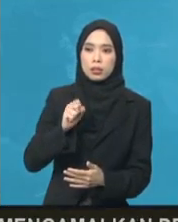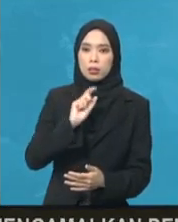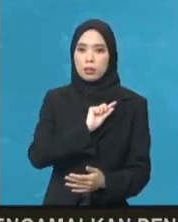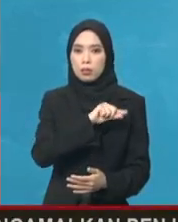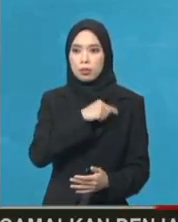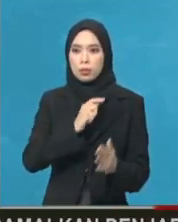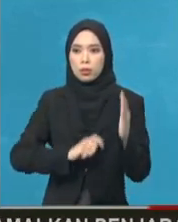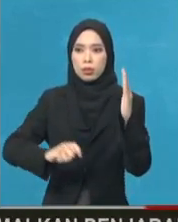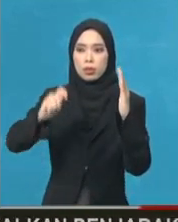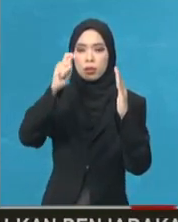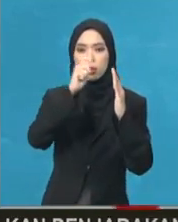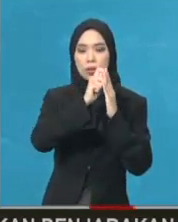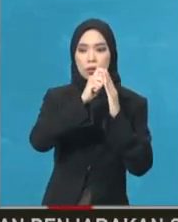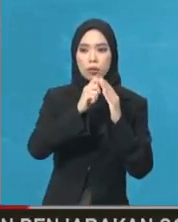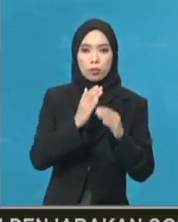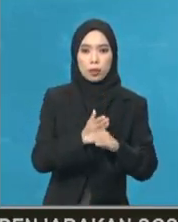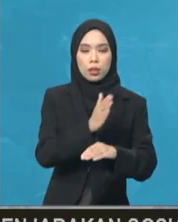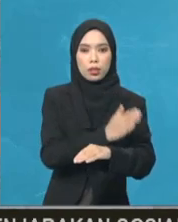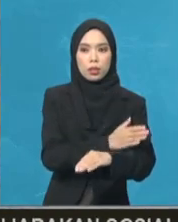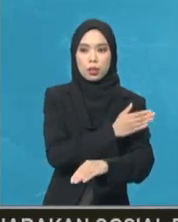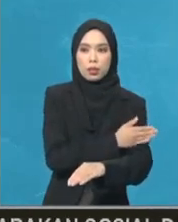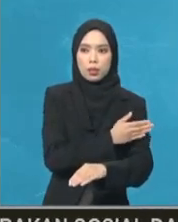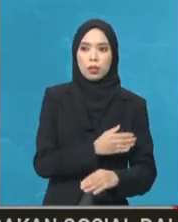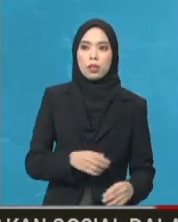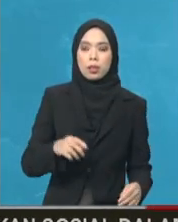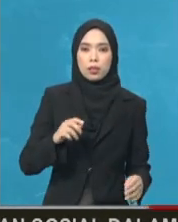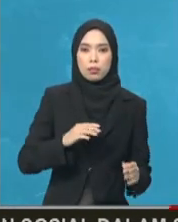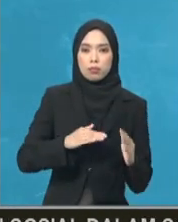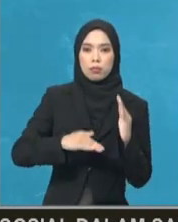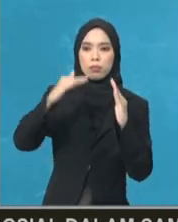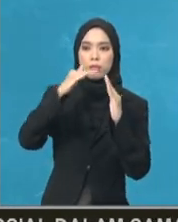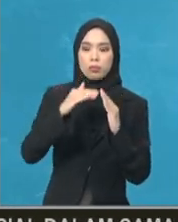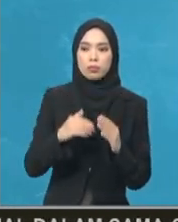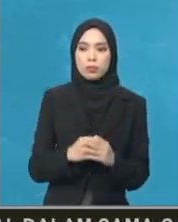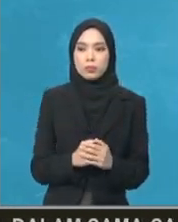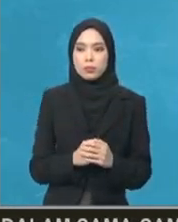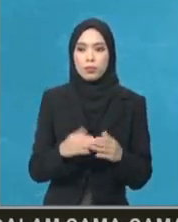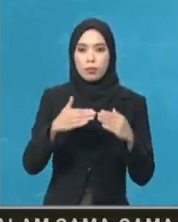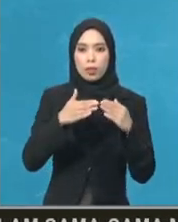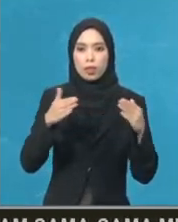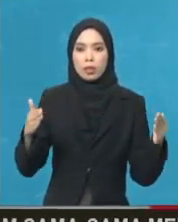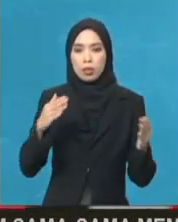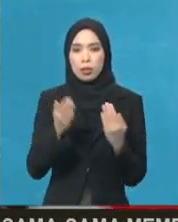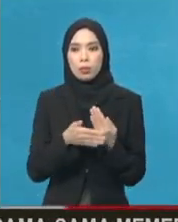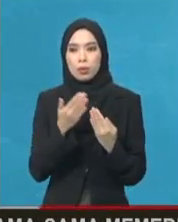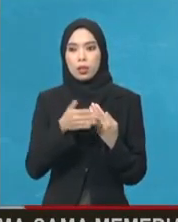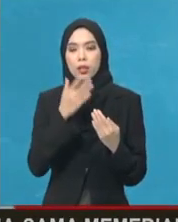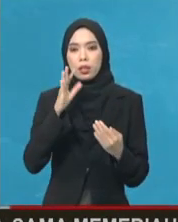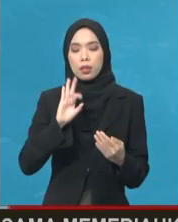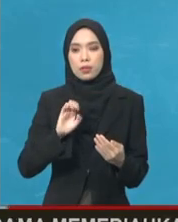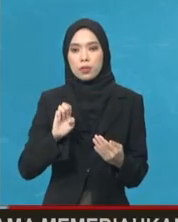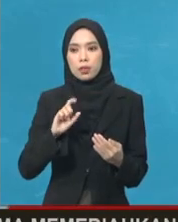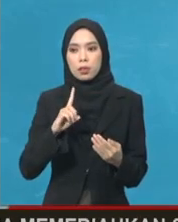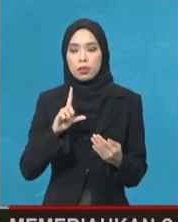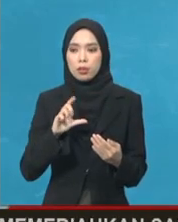kearah meningkatkan prestasi mereka penggabungan operasi utama PDS pembukaan kemudahan vietlott baru